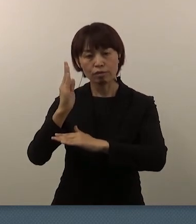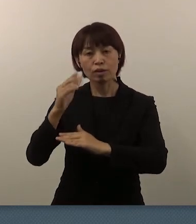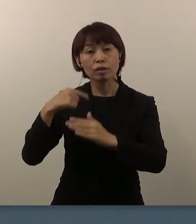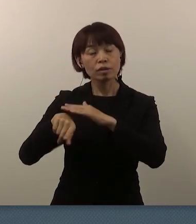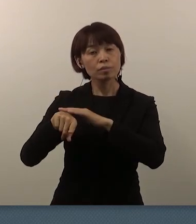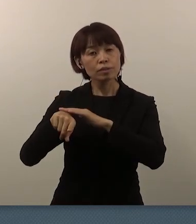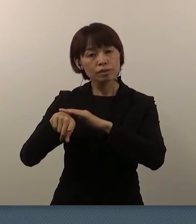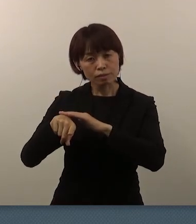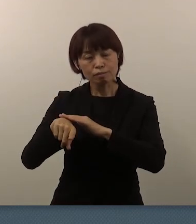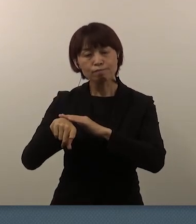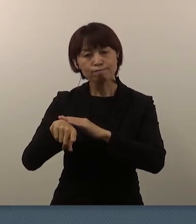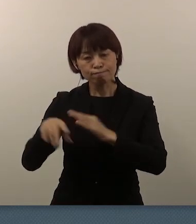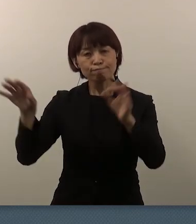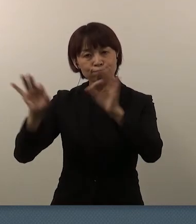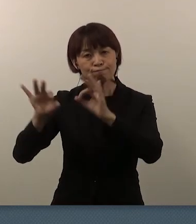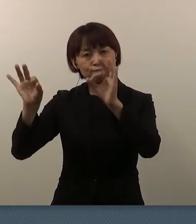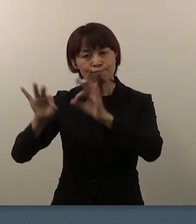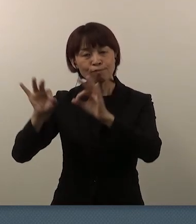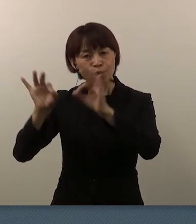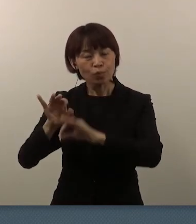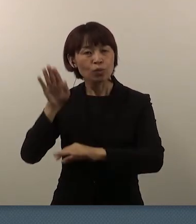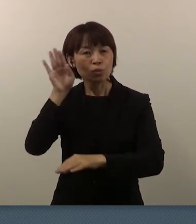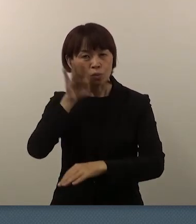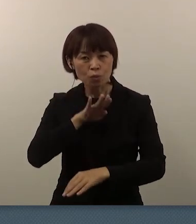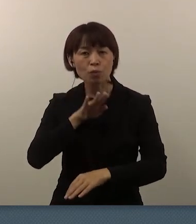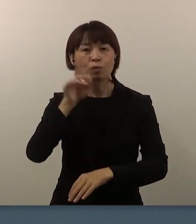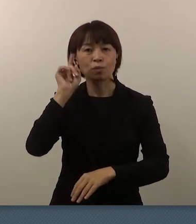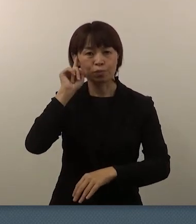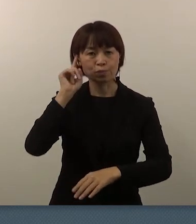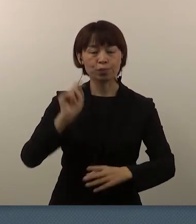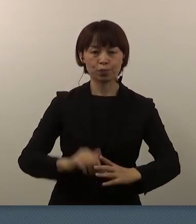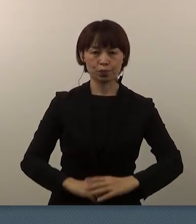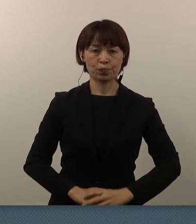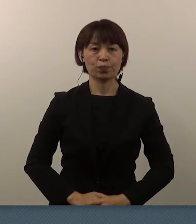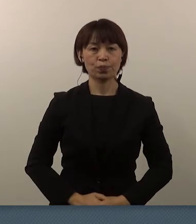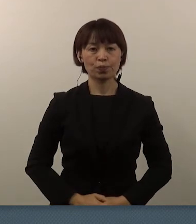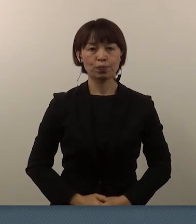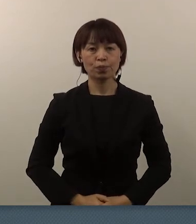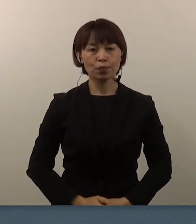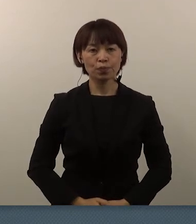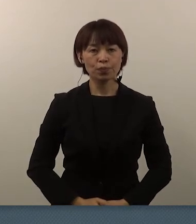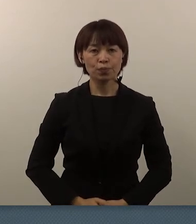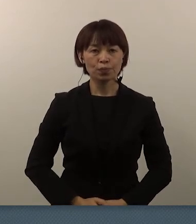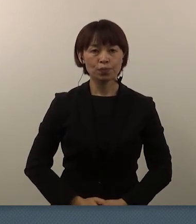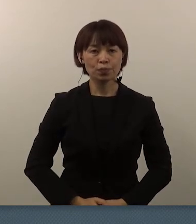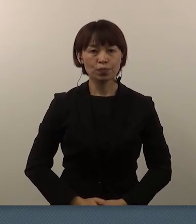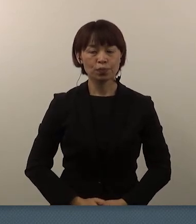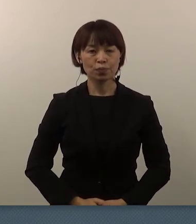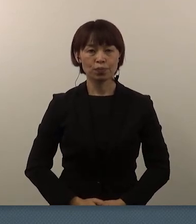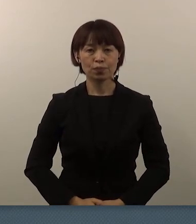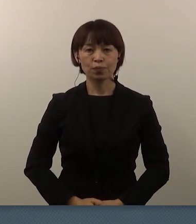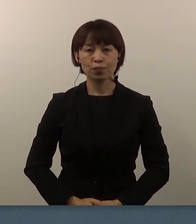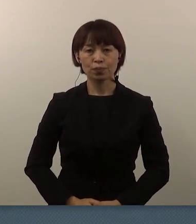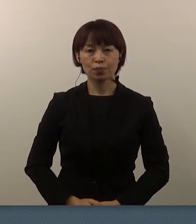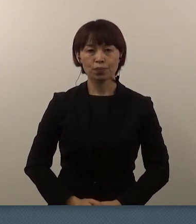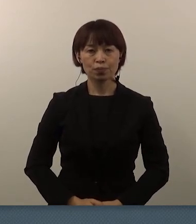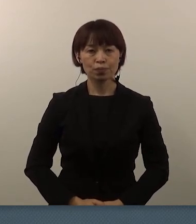は、まあ、順調に進んでいるのかなというふうなことで考えています。